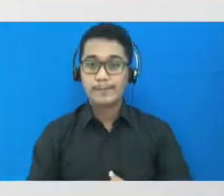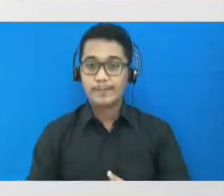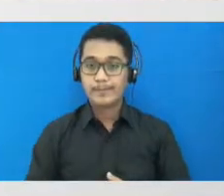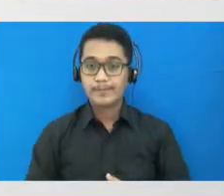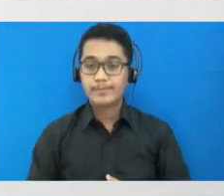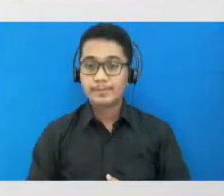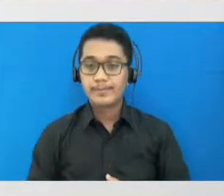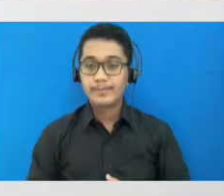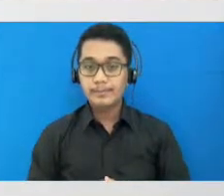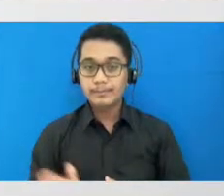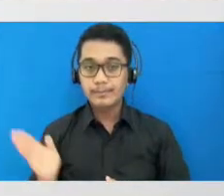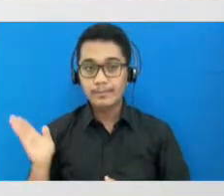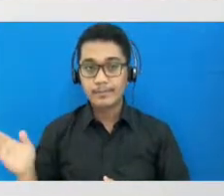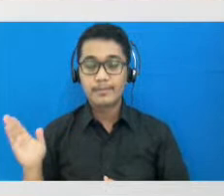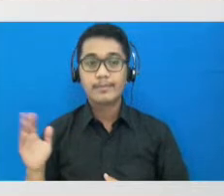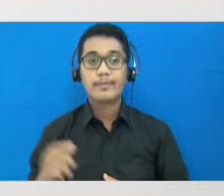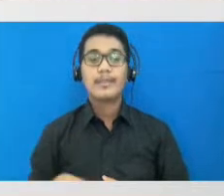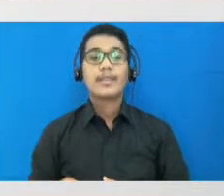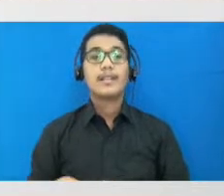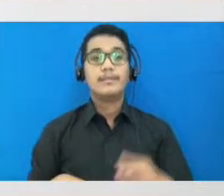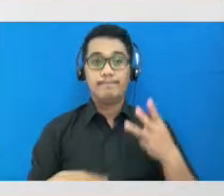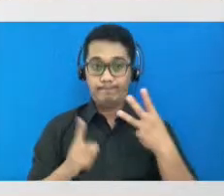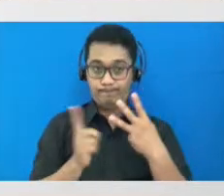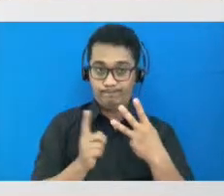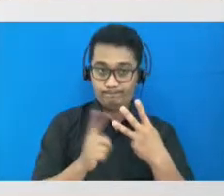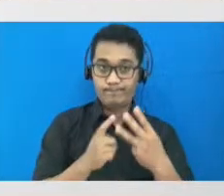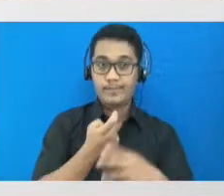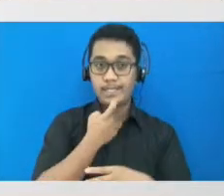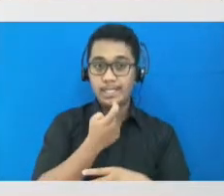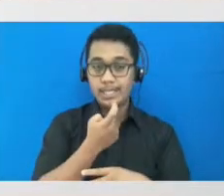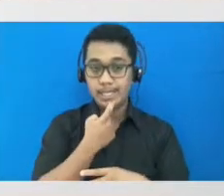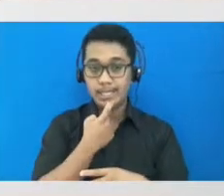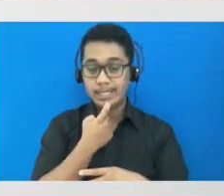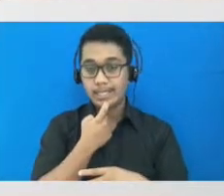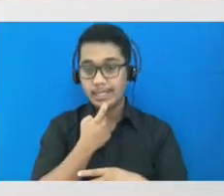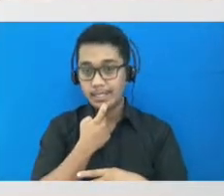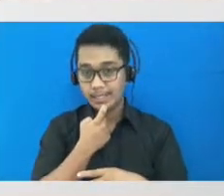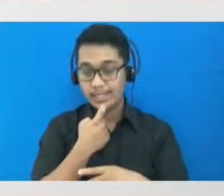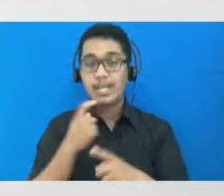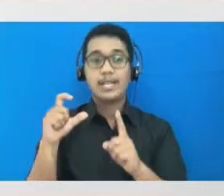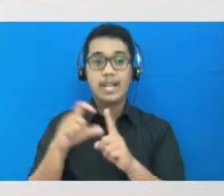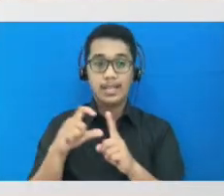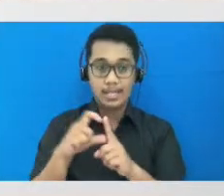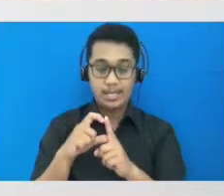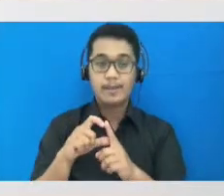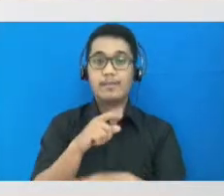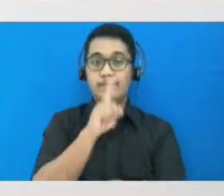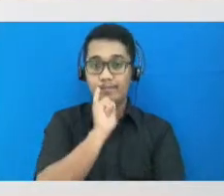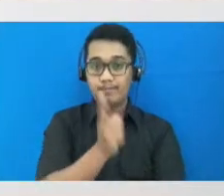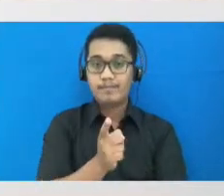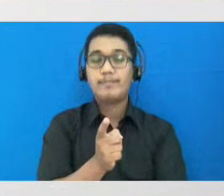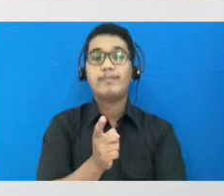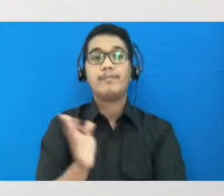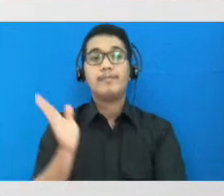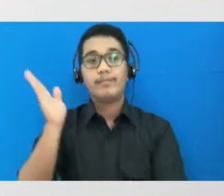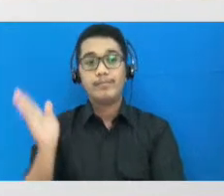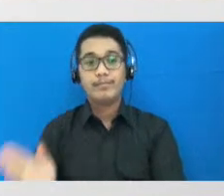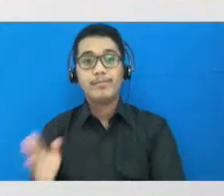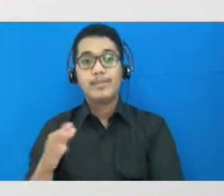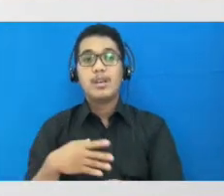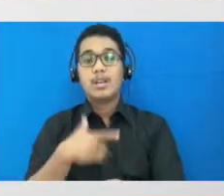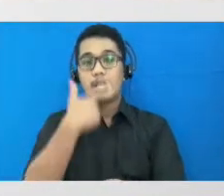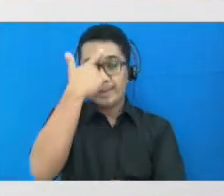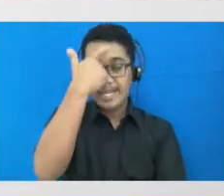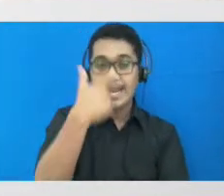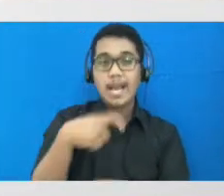Kemudian kita berbicara isu yang ketiga, mengenai ensuring data free flow with trust. Trust ini merupakan isu yang sangat menarik